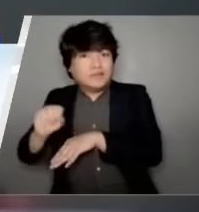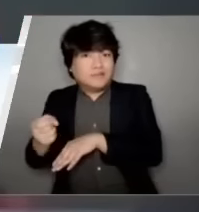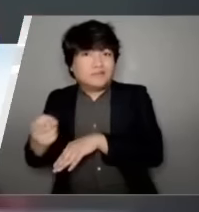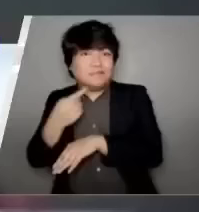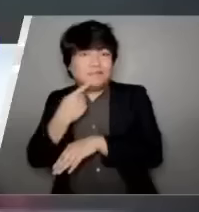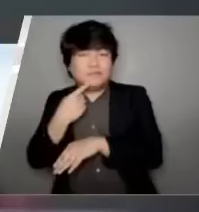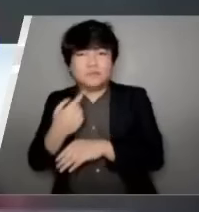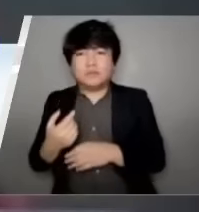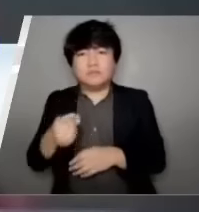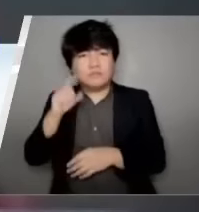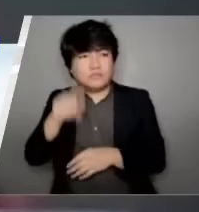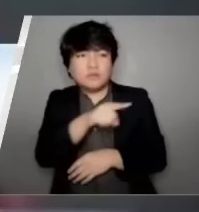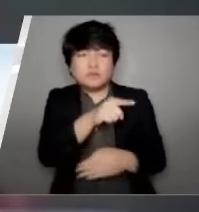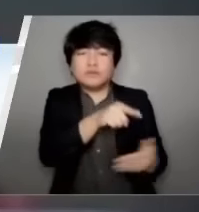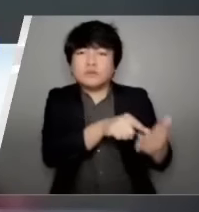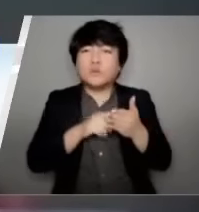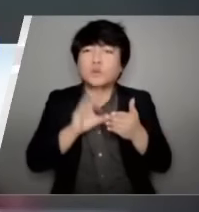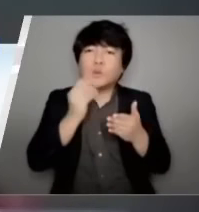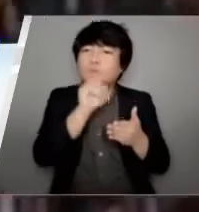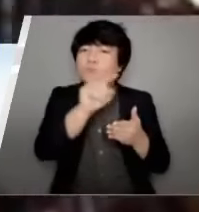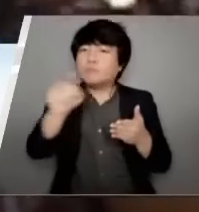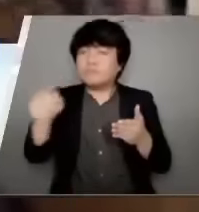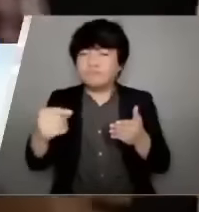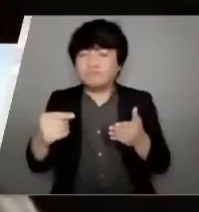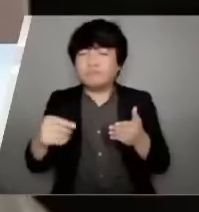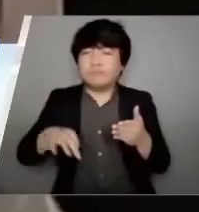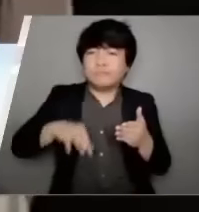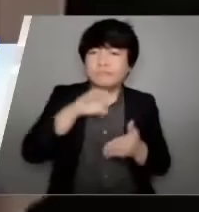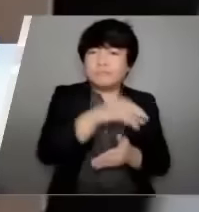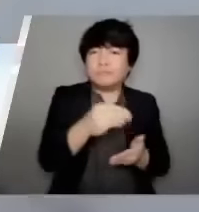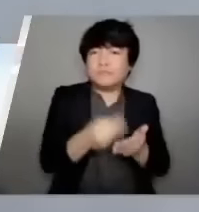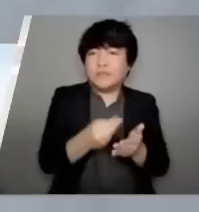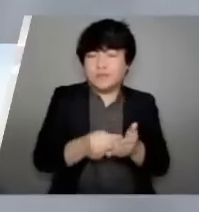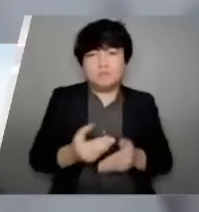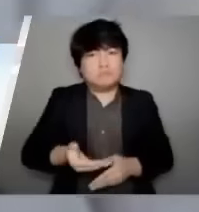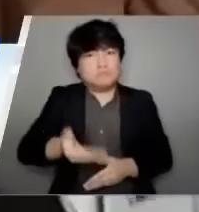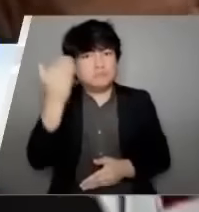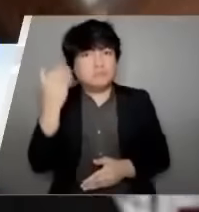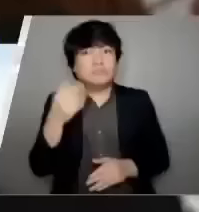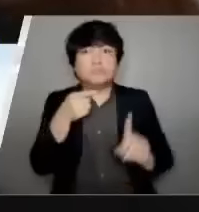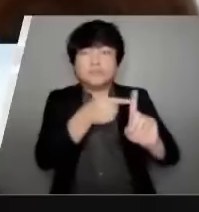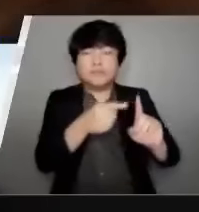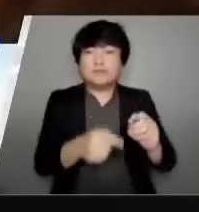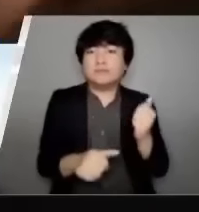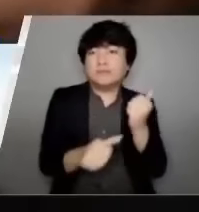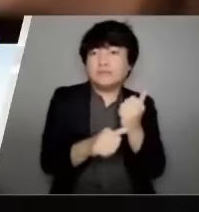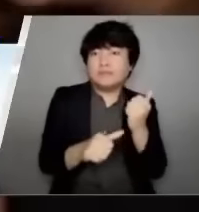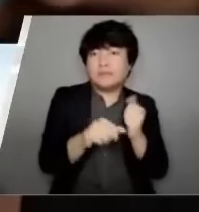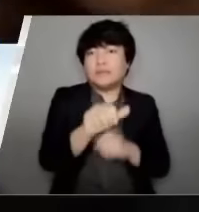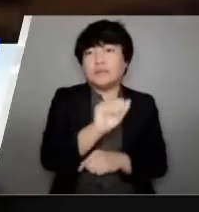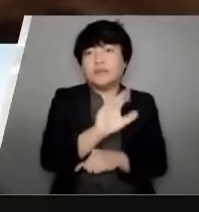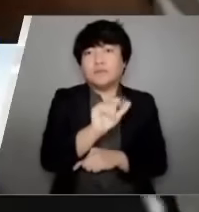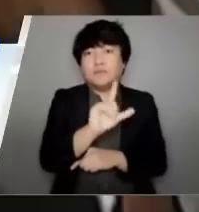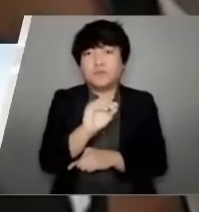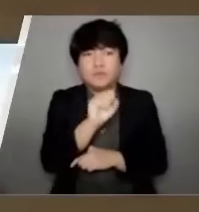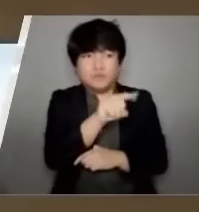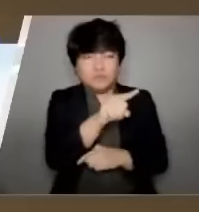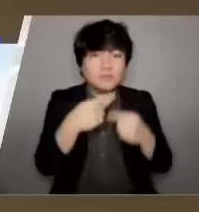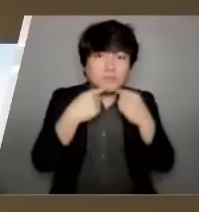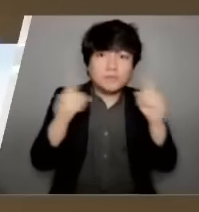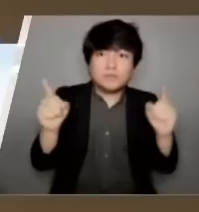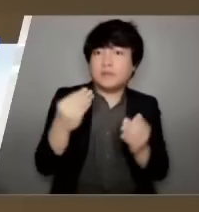pribadong individual. Hamon pa niya kay DILG Secretary Benher Abalos na siyang nag-anunsyo tungkol sa reward money, pangalanan ang nag-donate